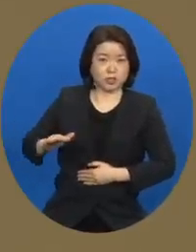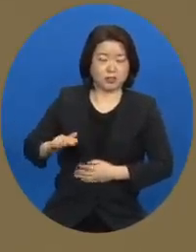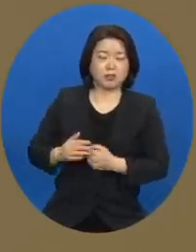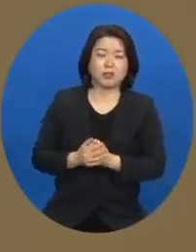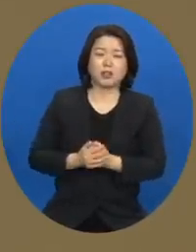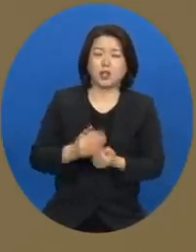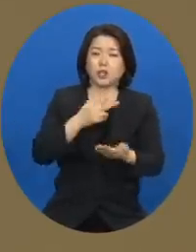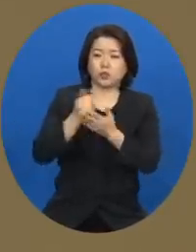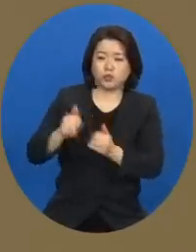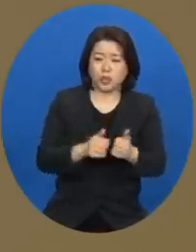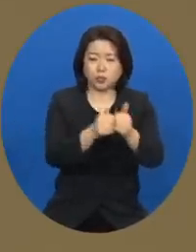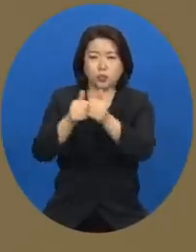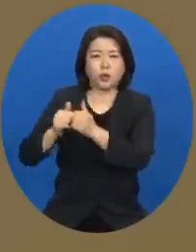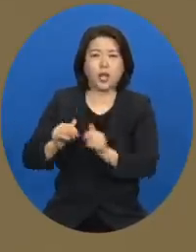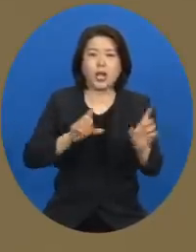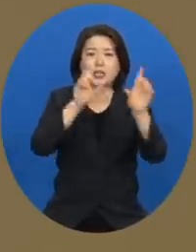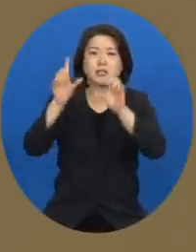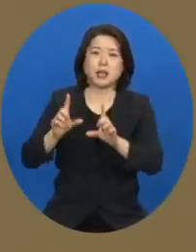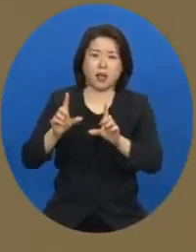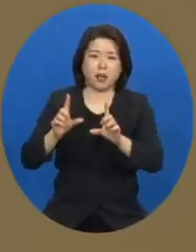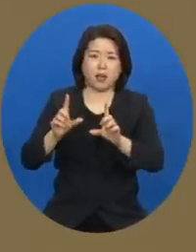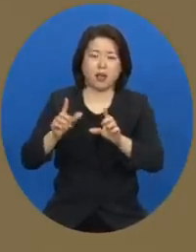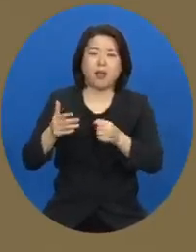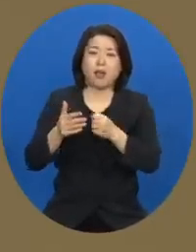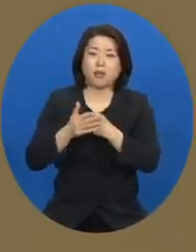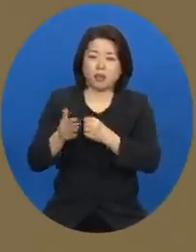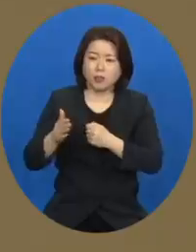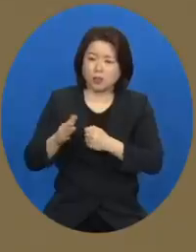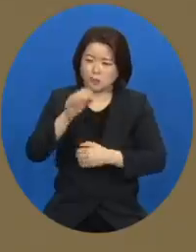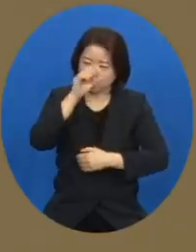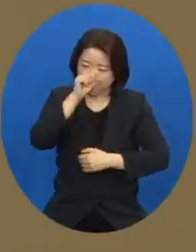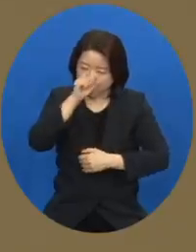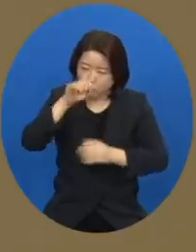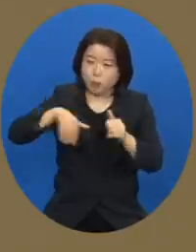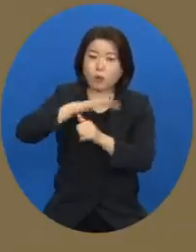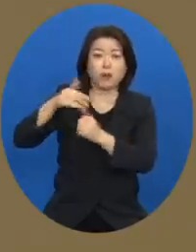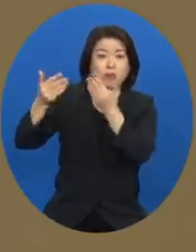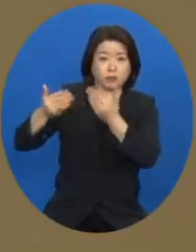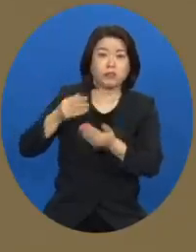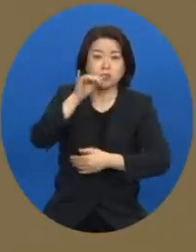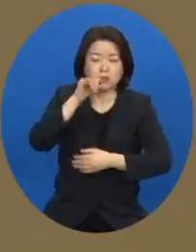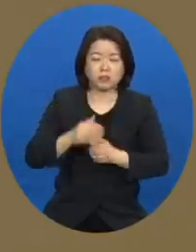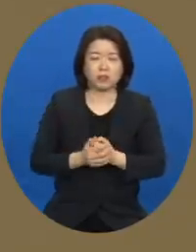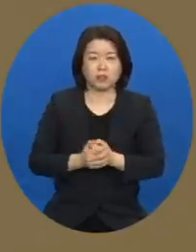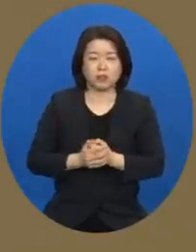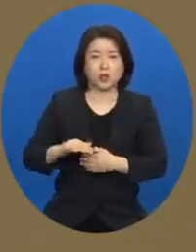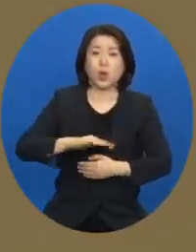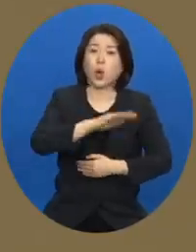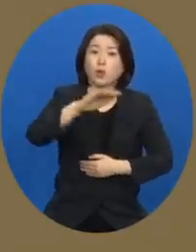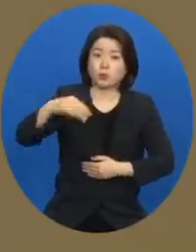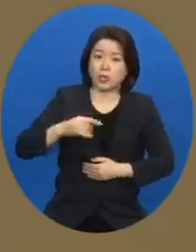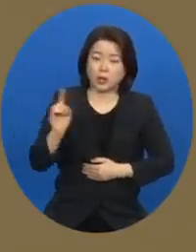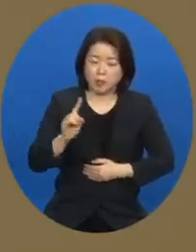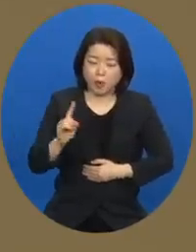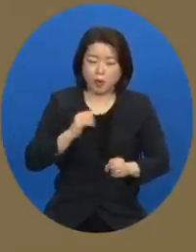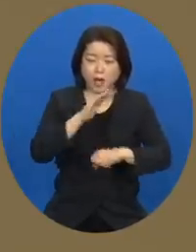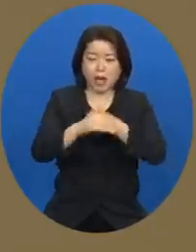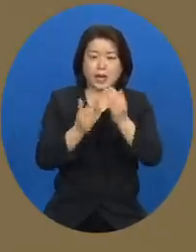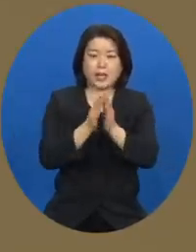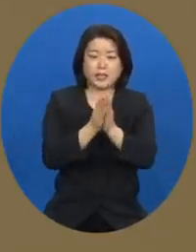주님과 동행하는 삶을 살기에 너무 좋은 때에 살고 있습니다. 우리에게는 하나님의